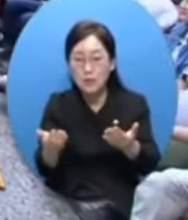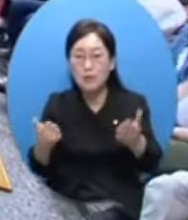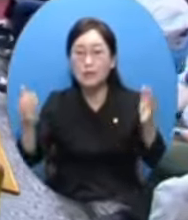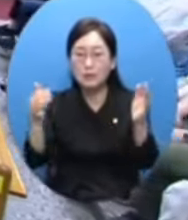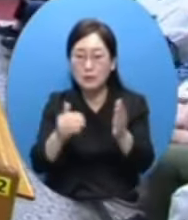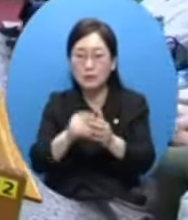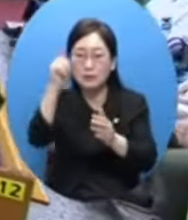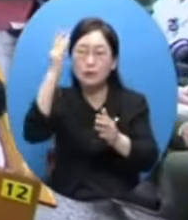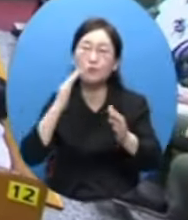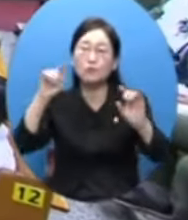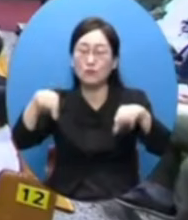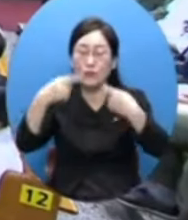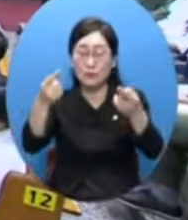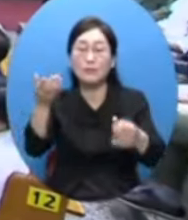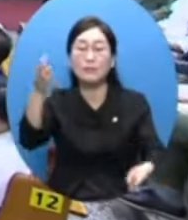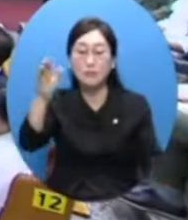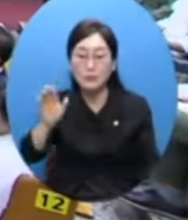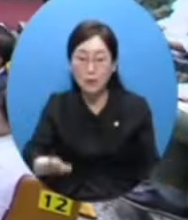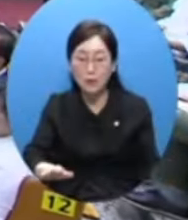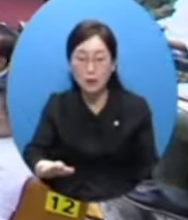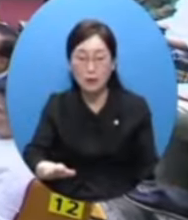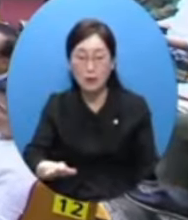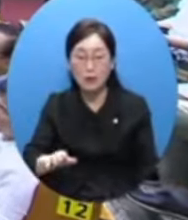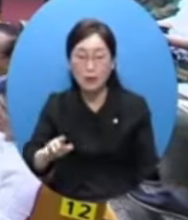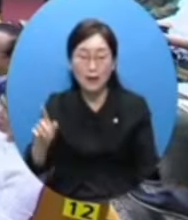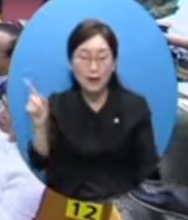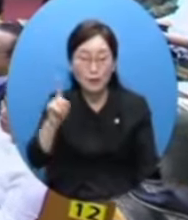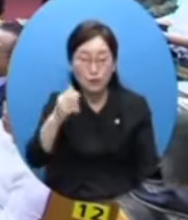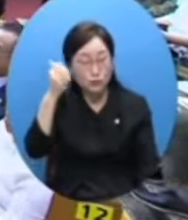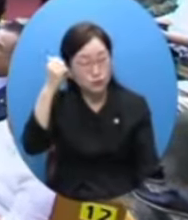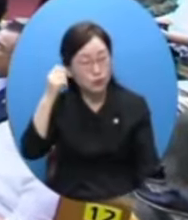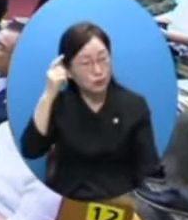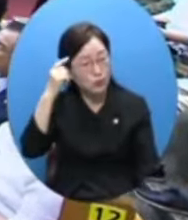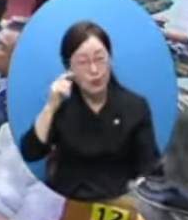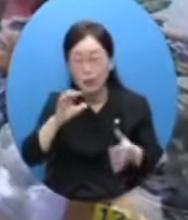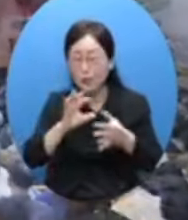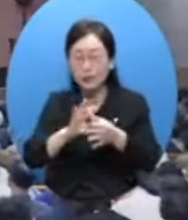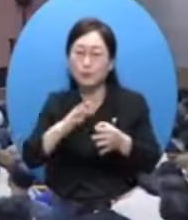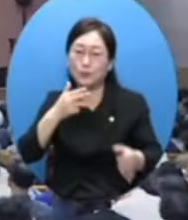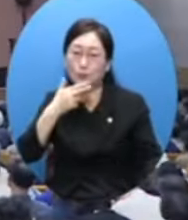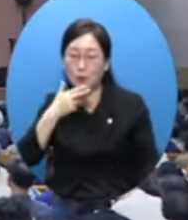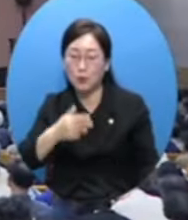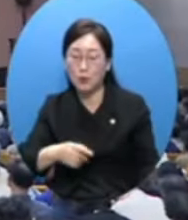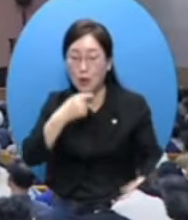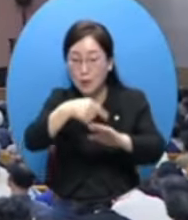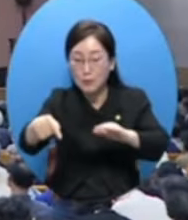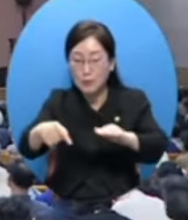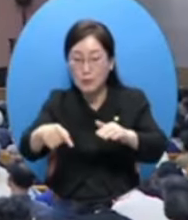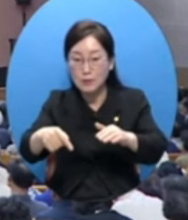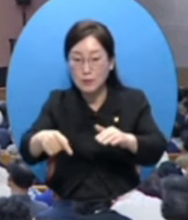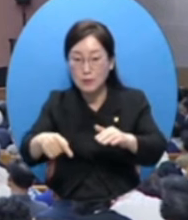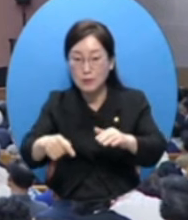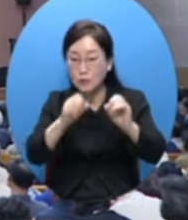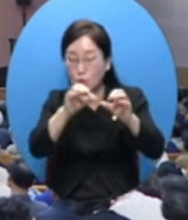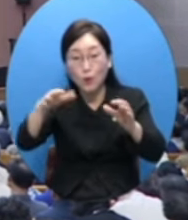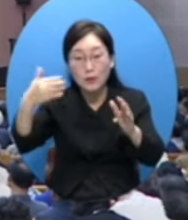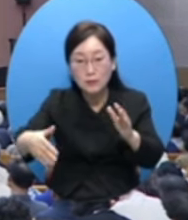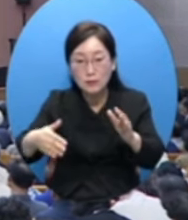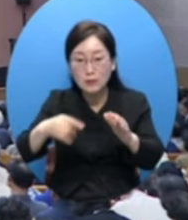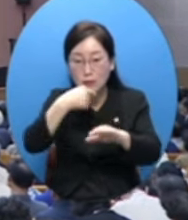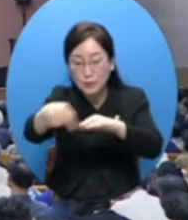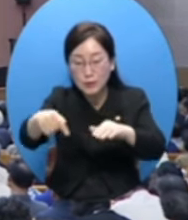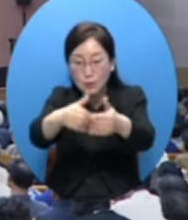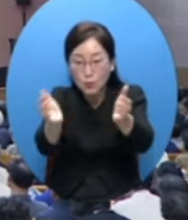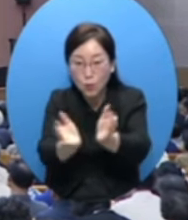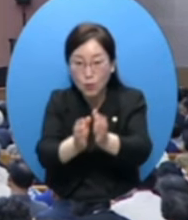갔지만 아무도 관심을 갖지 않는 미전도 종족, 누구도 찾아오는 모슬렘 종족에 찾아서